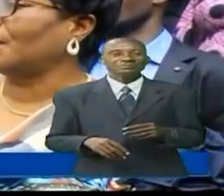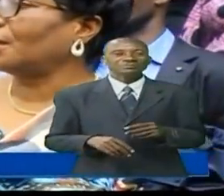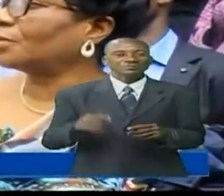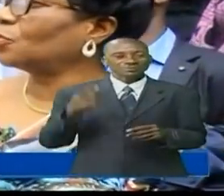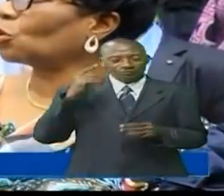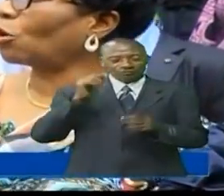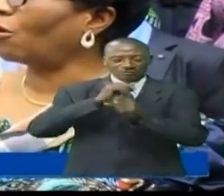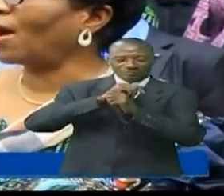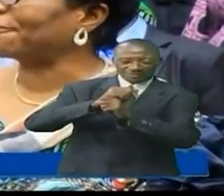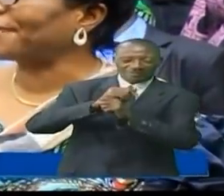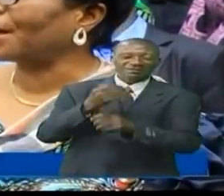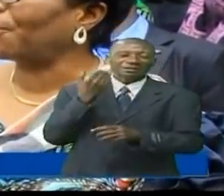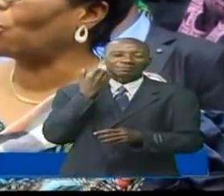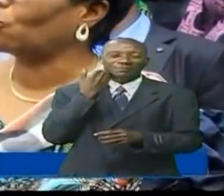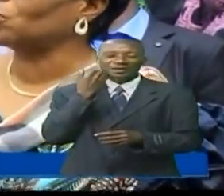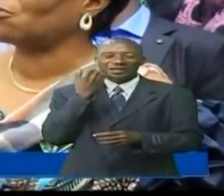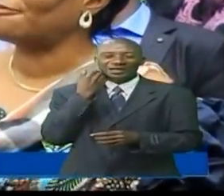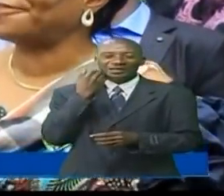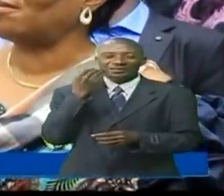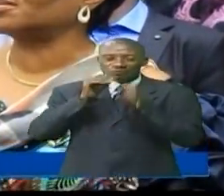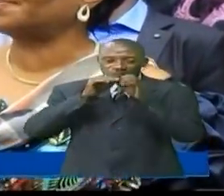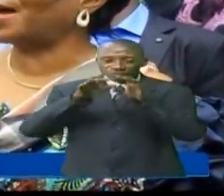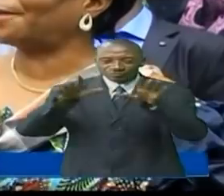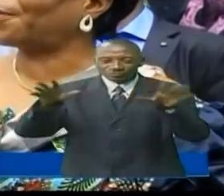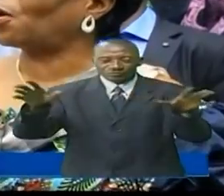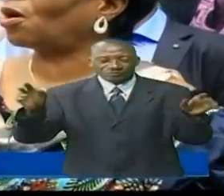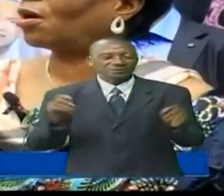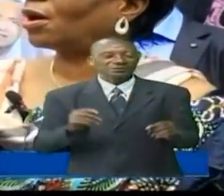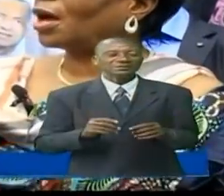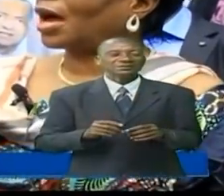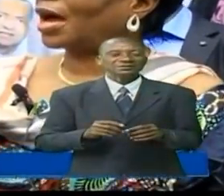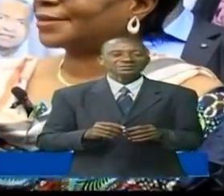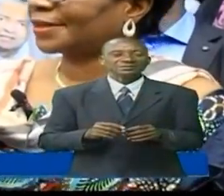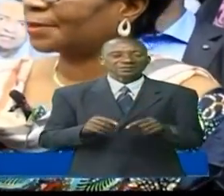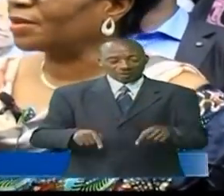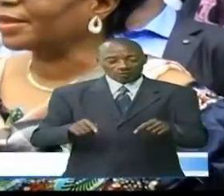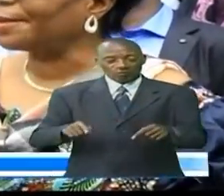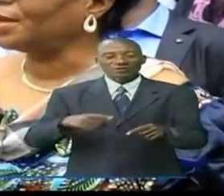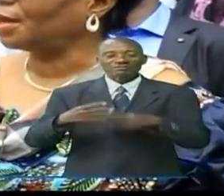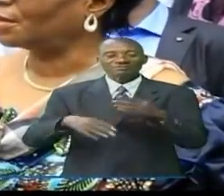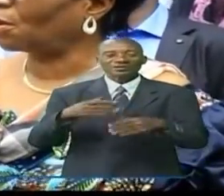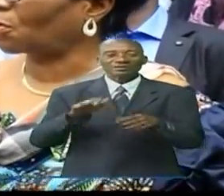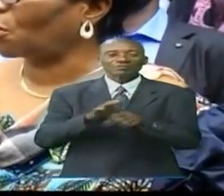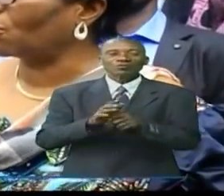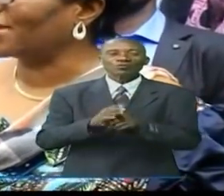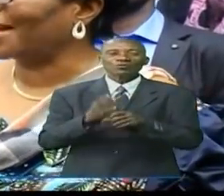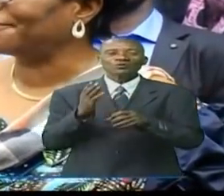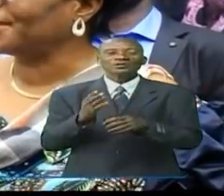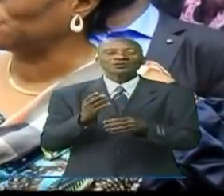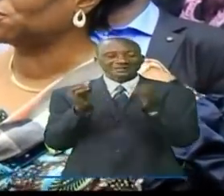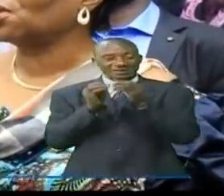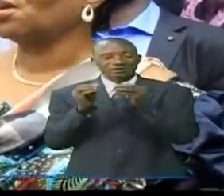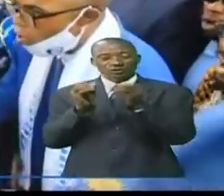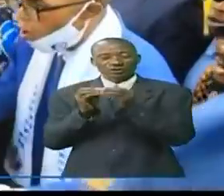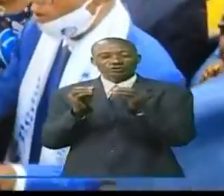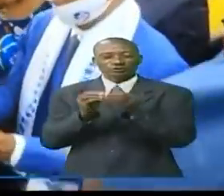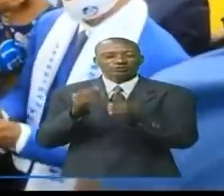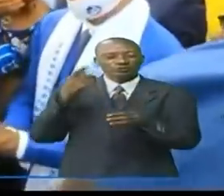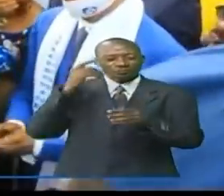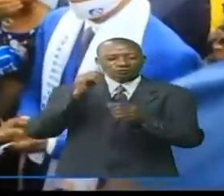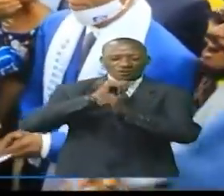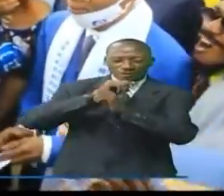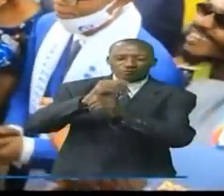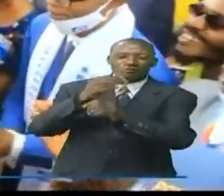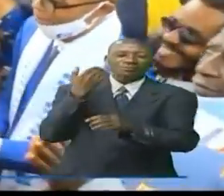épidémies. Nous aurons à faire beaucoup de conférences par rapport à cette pandémie de coronavirus. À